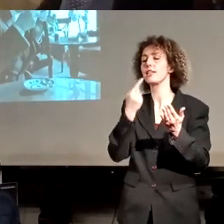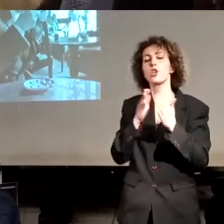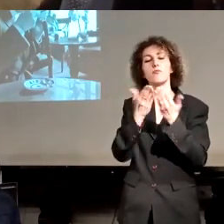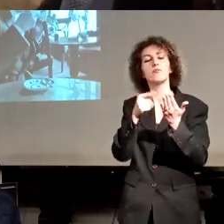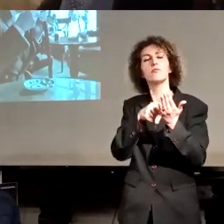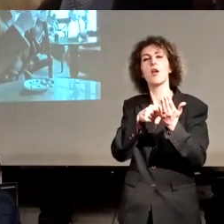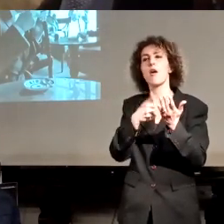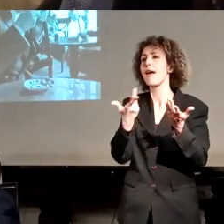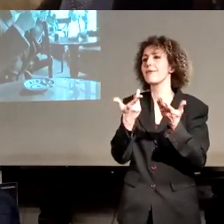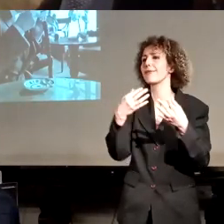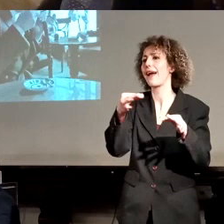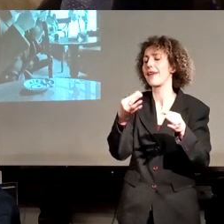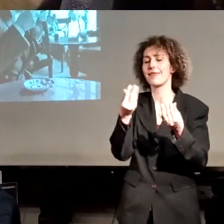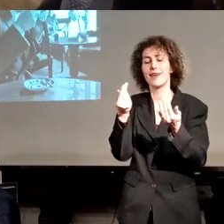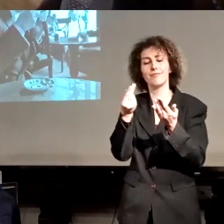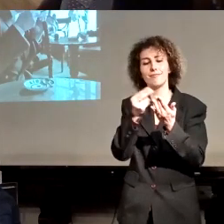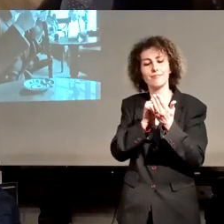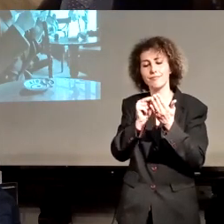spazio e carta inchiostro